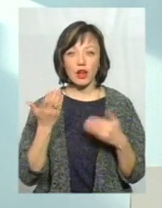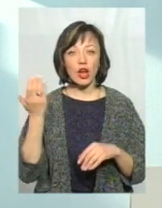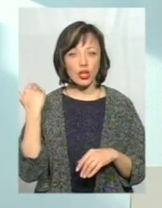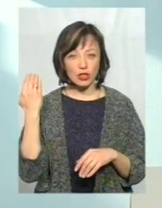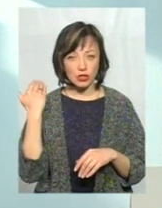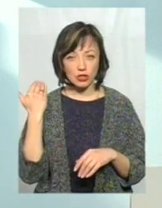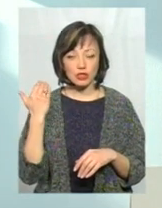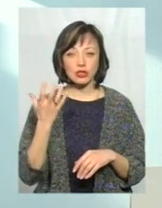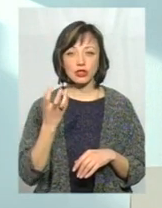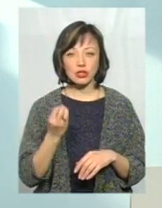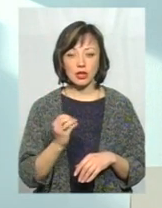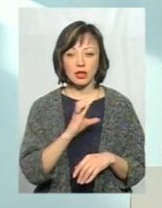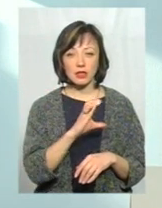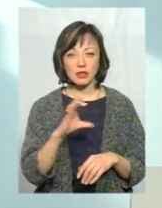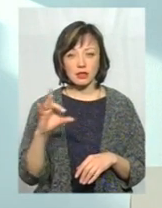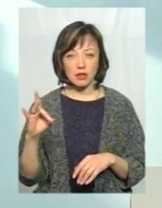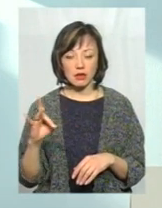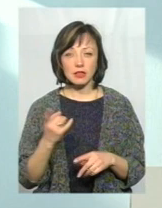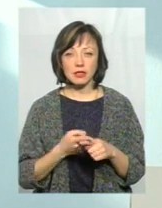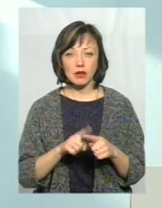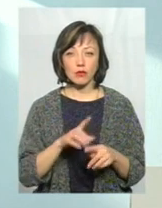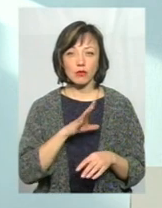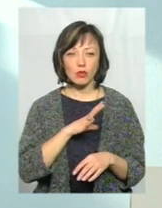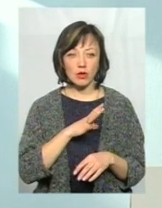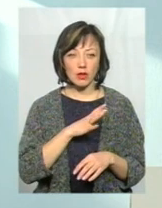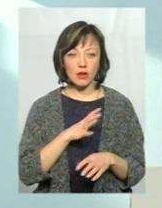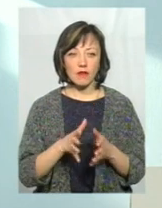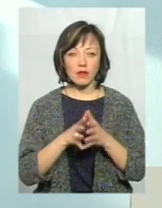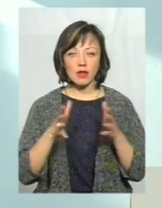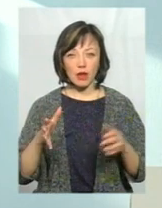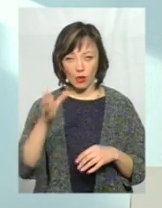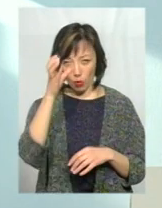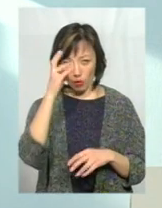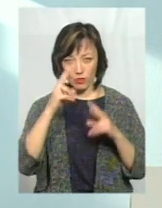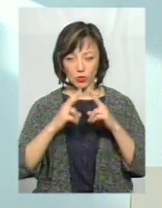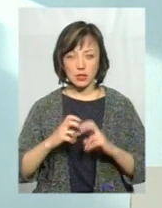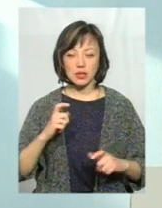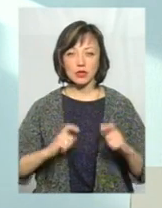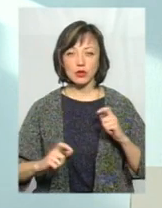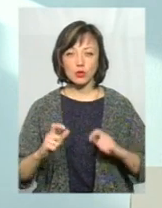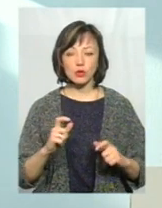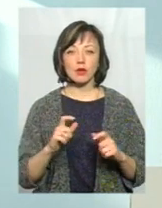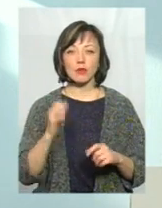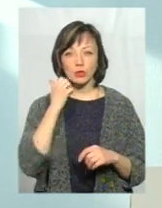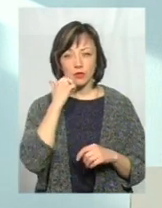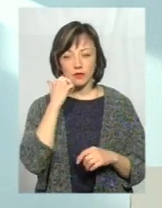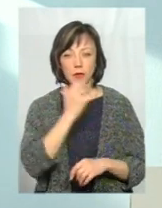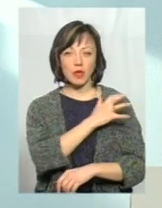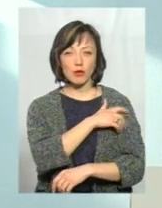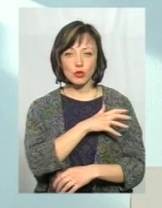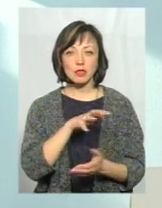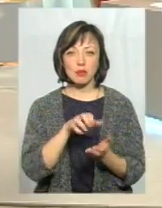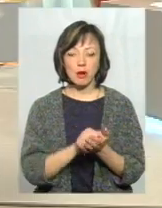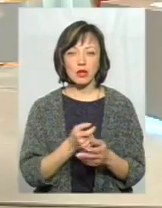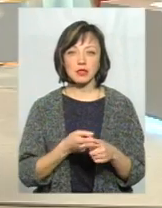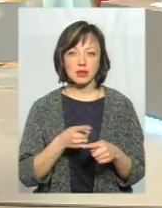Раніше, ще за Радянського Союзу, це були великі науково-дослідні інститути в Санкт-Петербурзі, в Москві, які